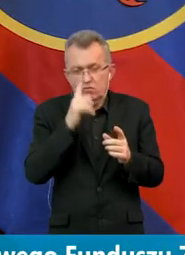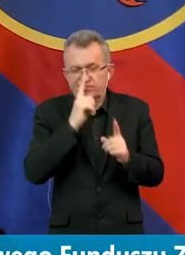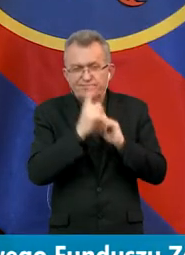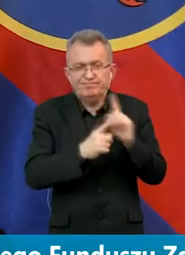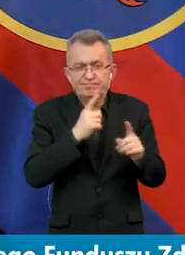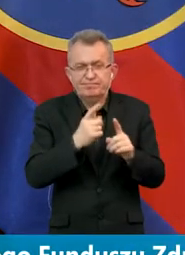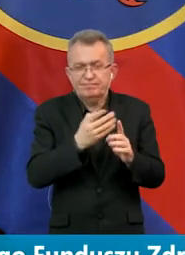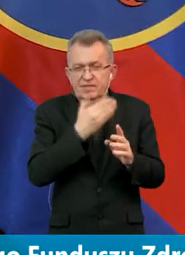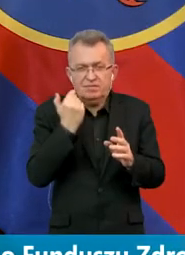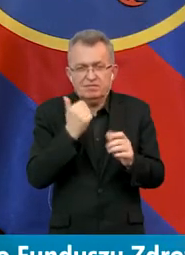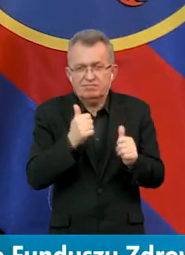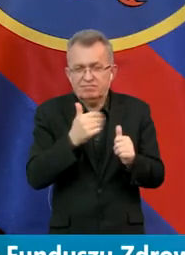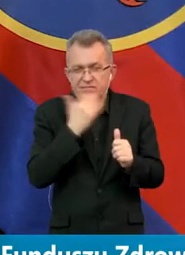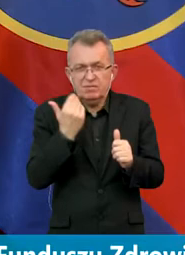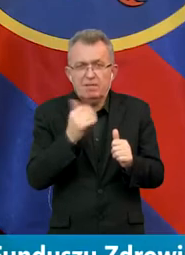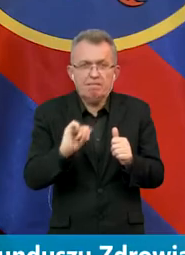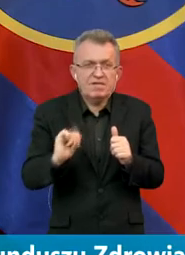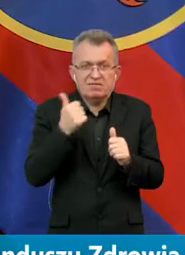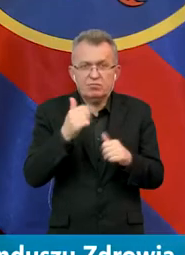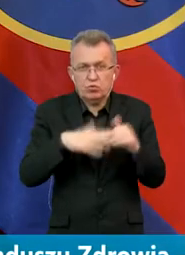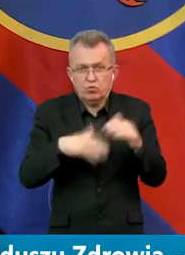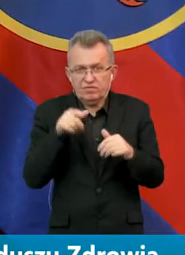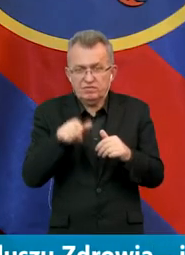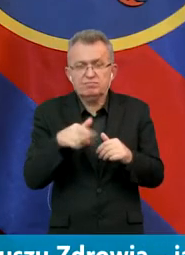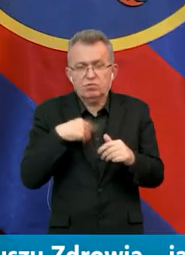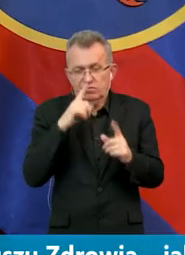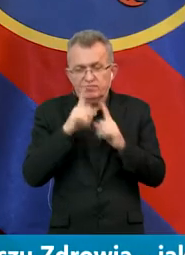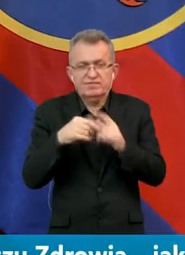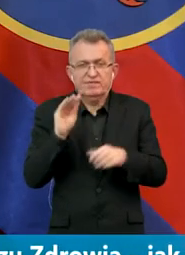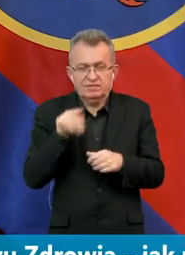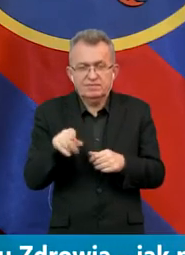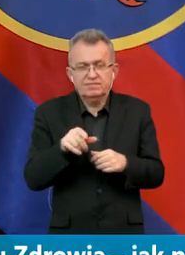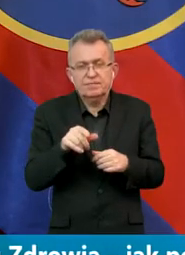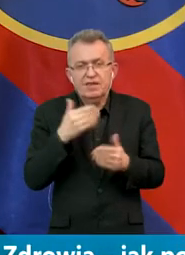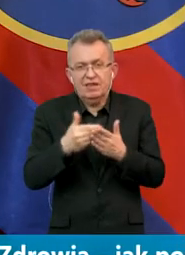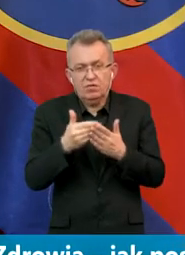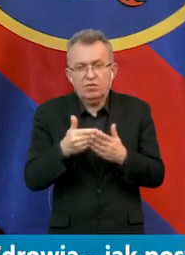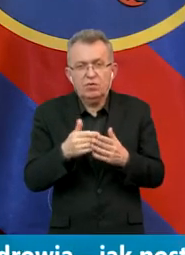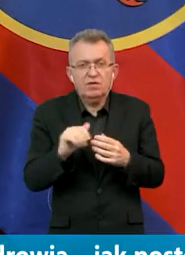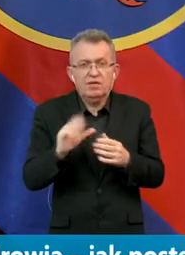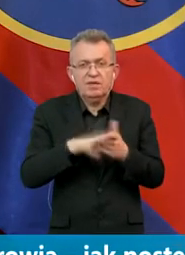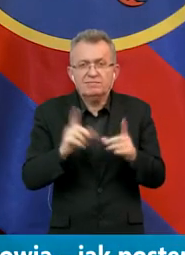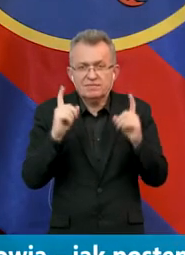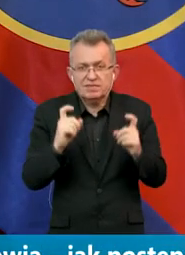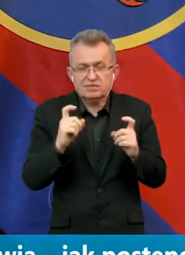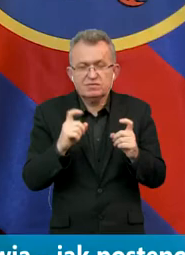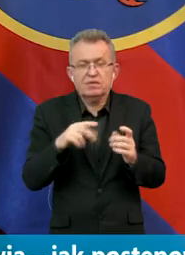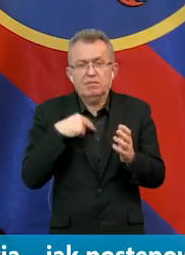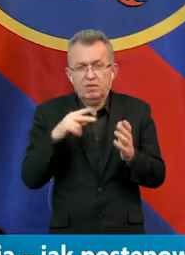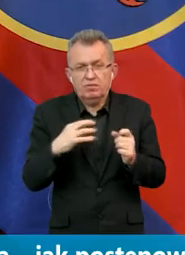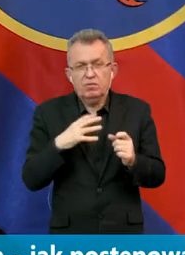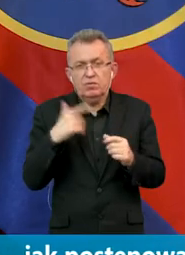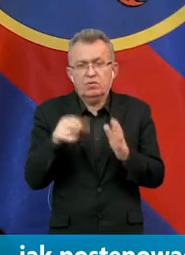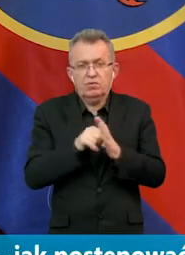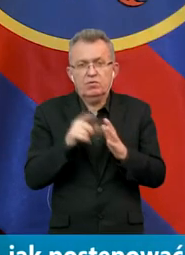jak te, które zostały w pierwszej wersji przygotowane. Właśnie dlatego, że na samym starcie podeszliśmy do tego w